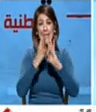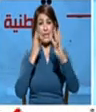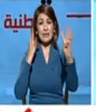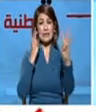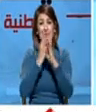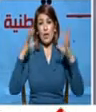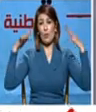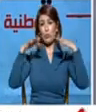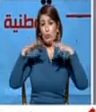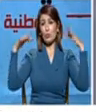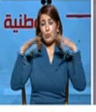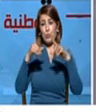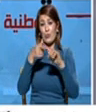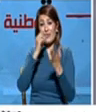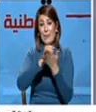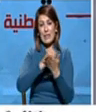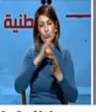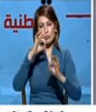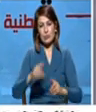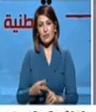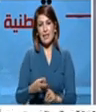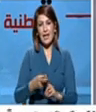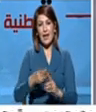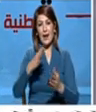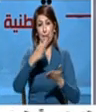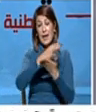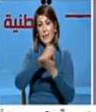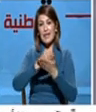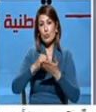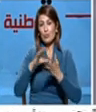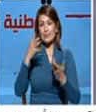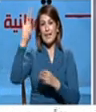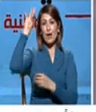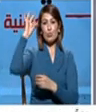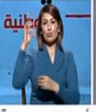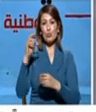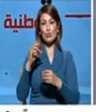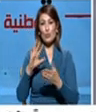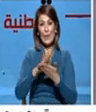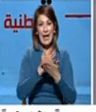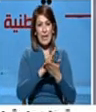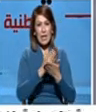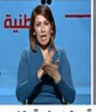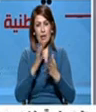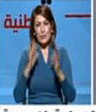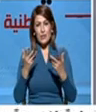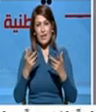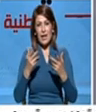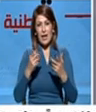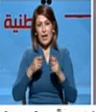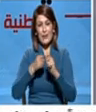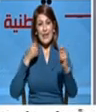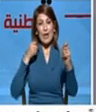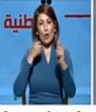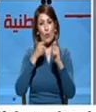بالتاكيد البلد وتنسيق حلول رقميه اه اه بقيه الخدمات النجمه